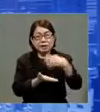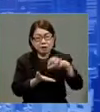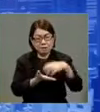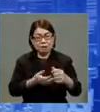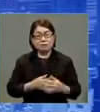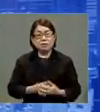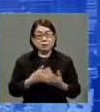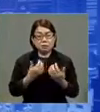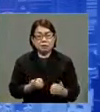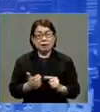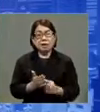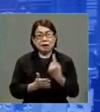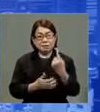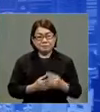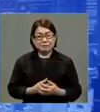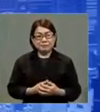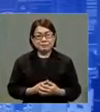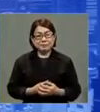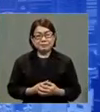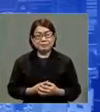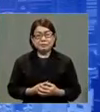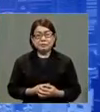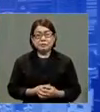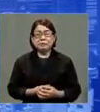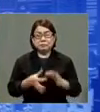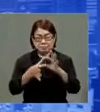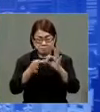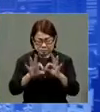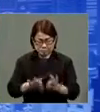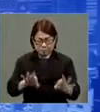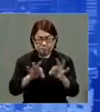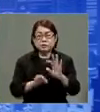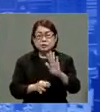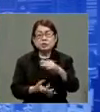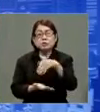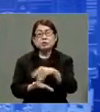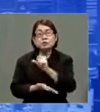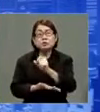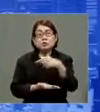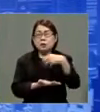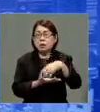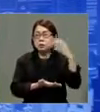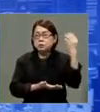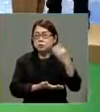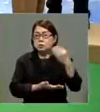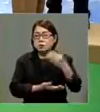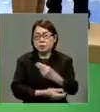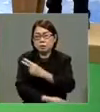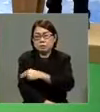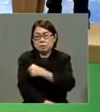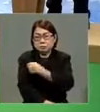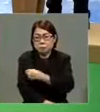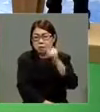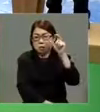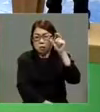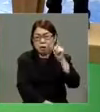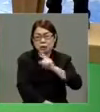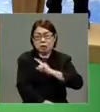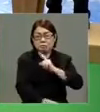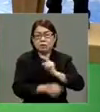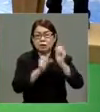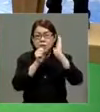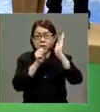การแถลงข่าววันนี้ขออนุญาตเริ่มต้นด้วยประเด็นสำคัญจากสบคและสถานการณ์ประจำวันนะครับโดยท่านนายแพทย์ทวีสินวิษณุโยธินโฆษกส